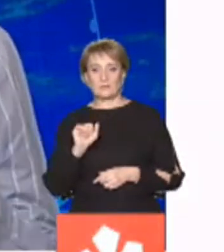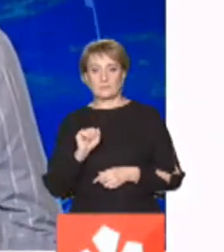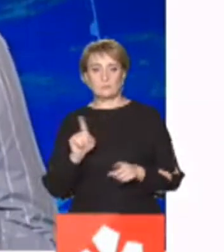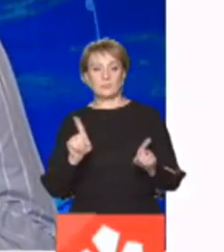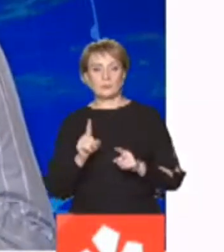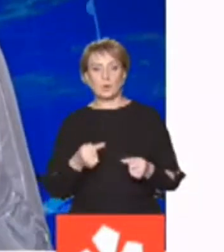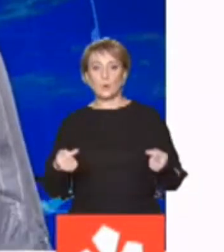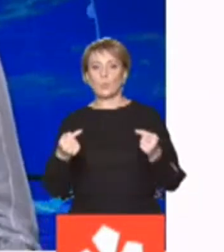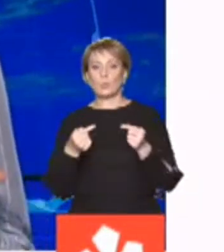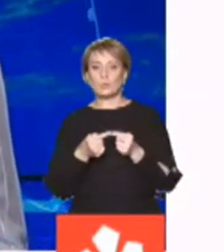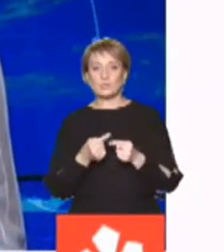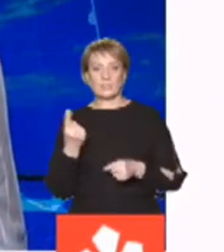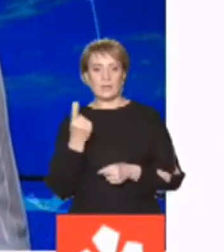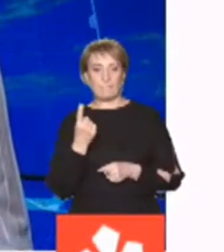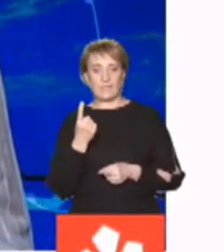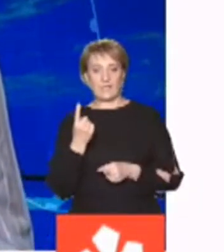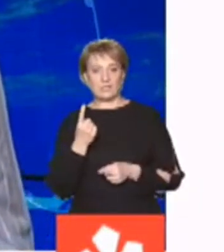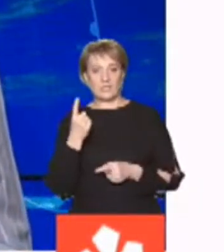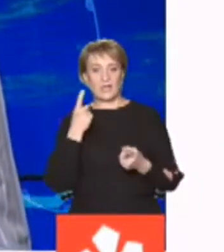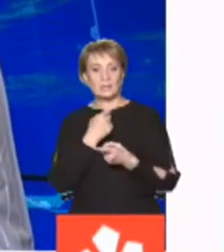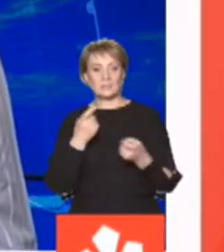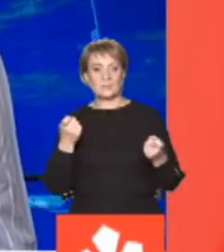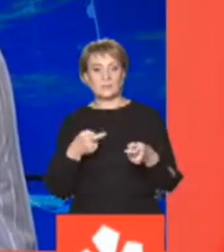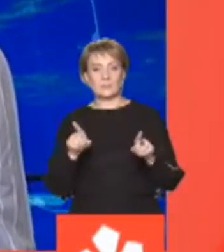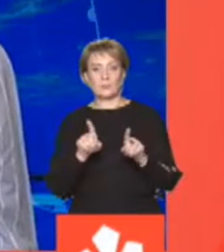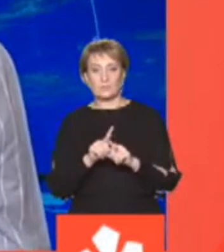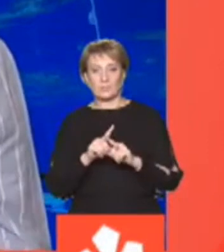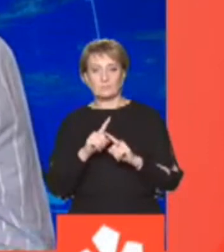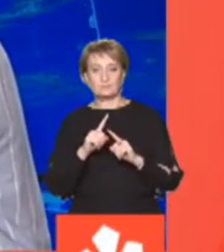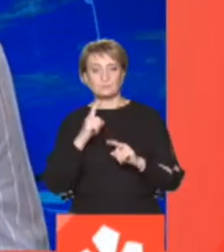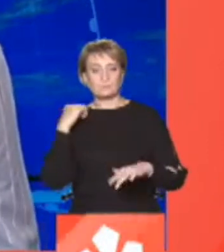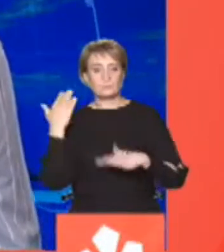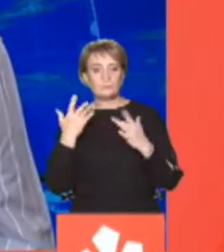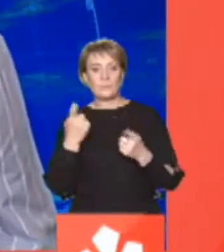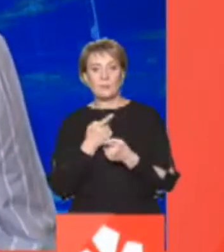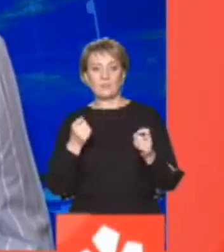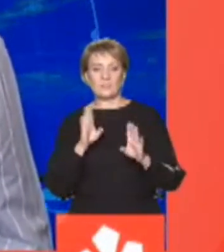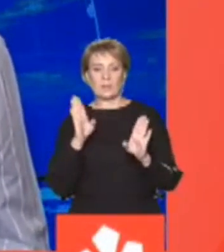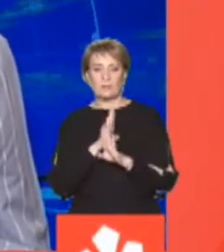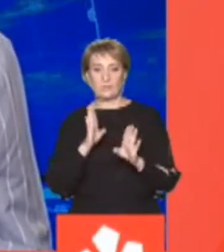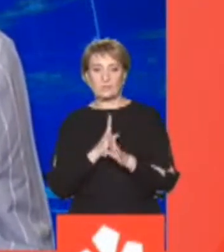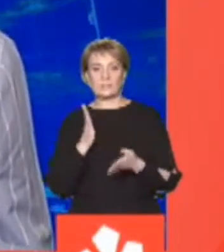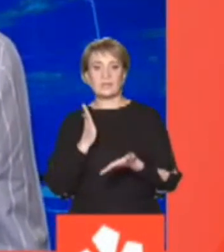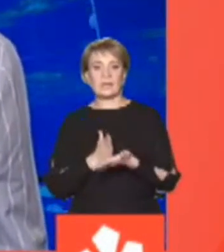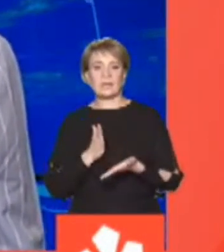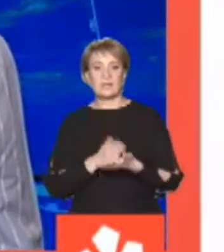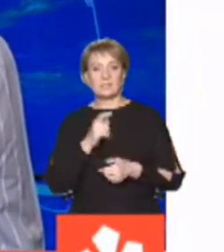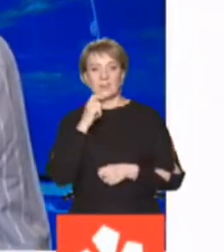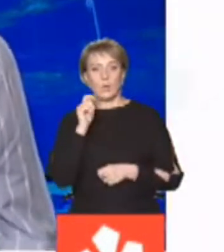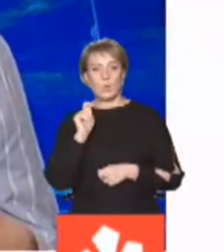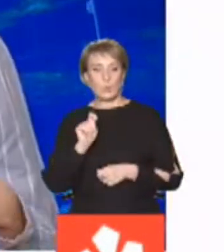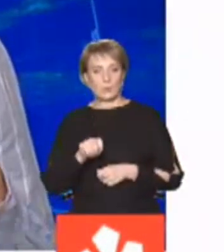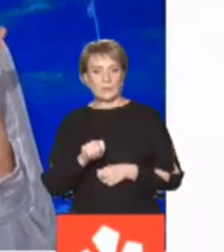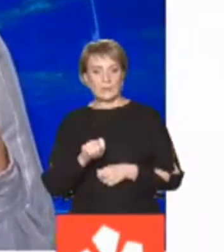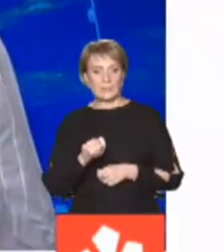по-перше, уточнюю, що перша інстанція, яка випускає такі штормові попередження на погоду, це є безпосередньо Український